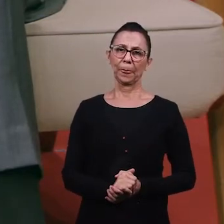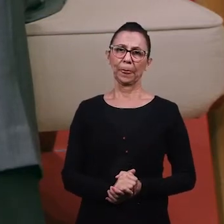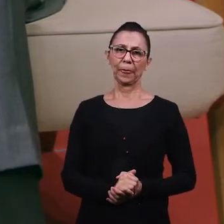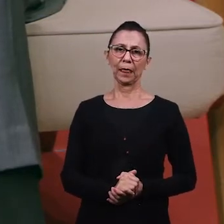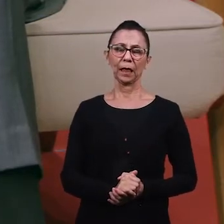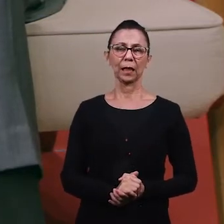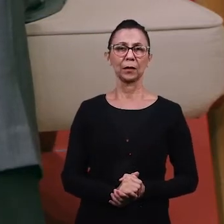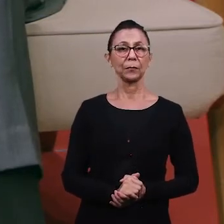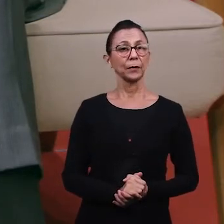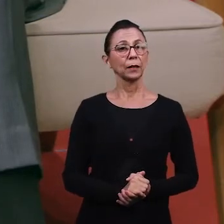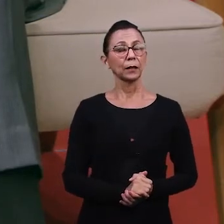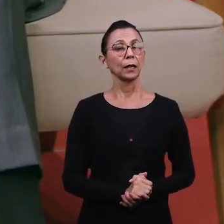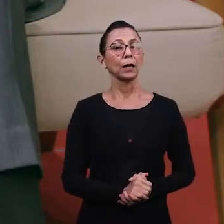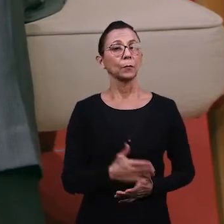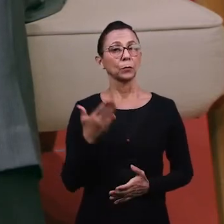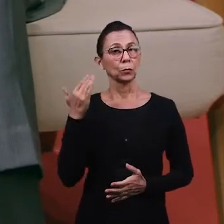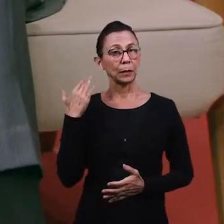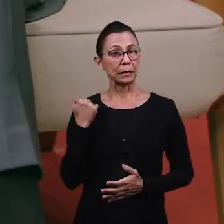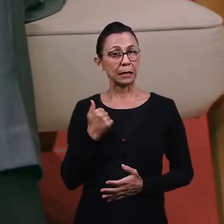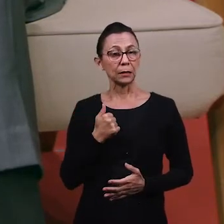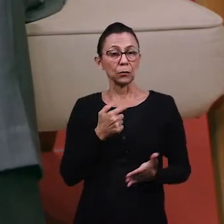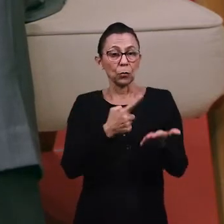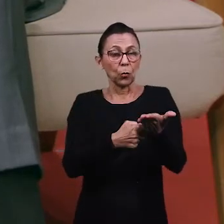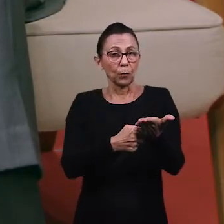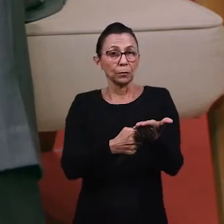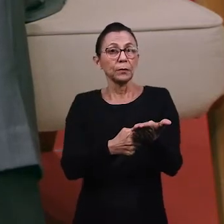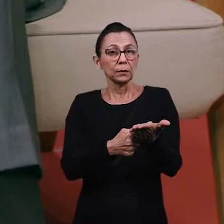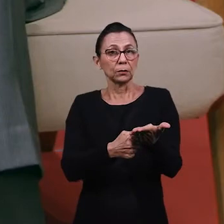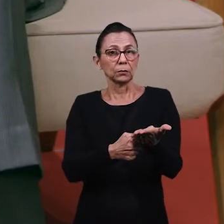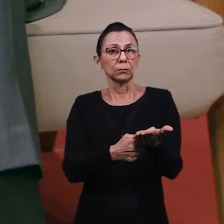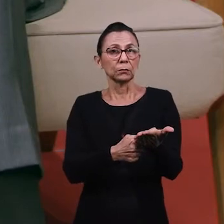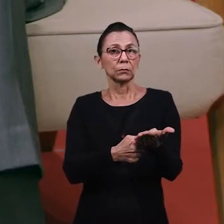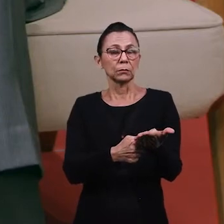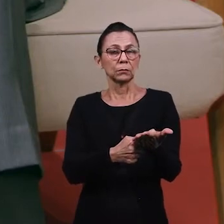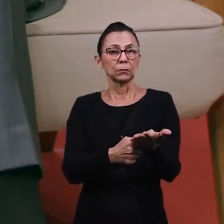l'amour de Dieu à travers Jésus, qui est le fiancé.